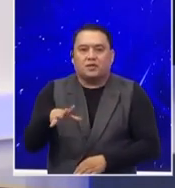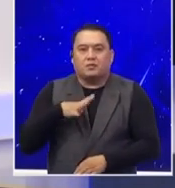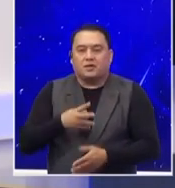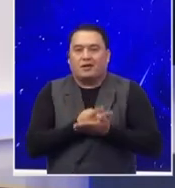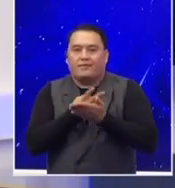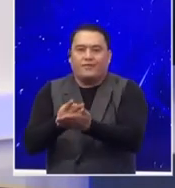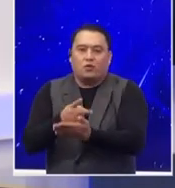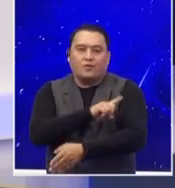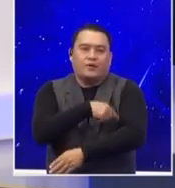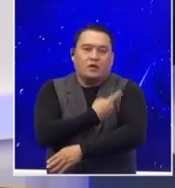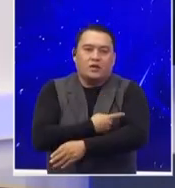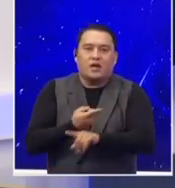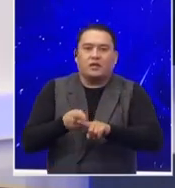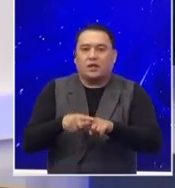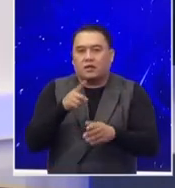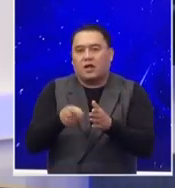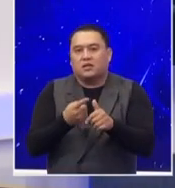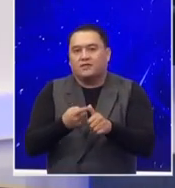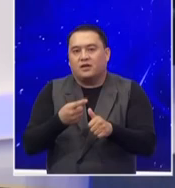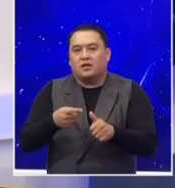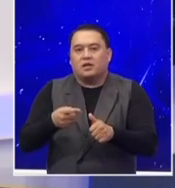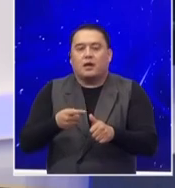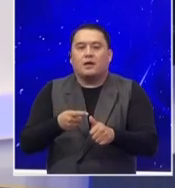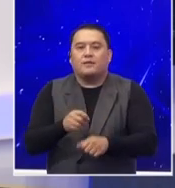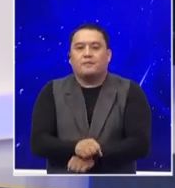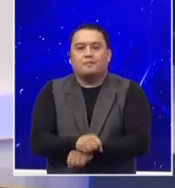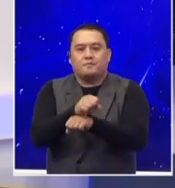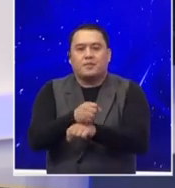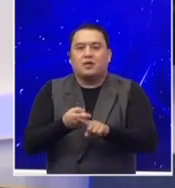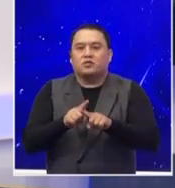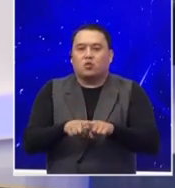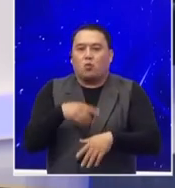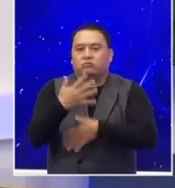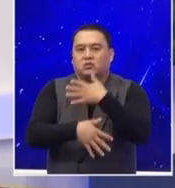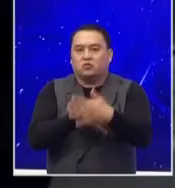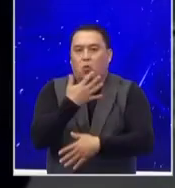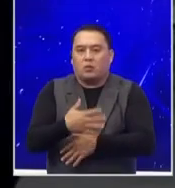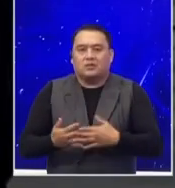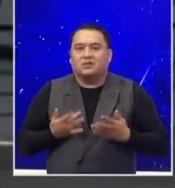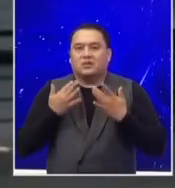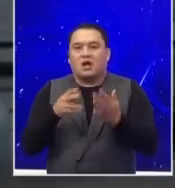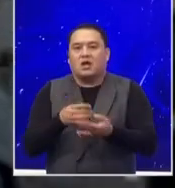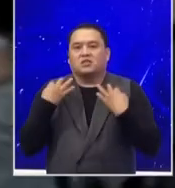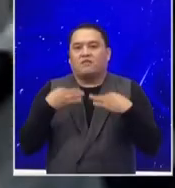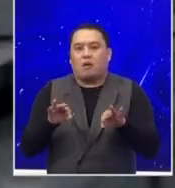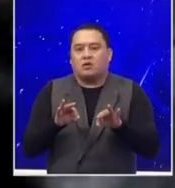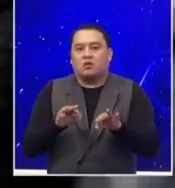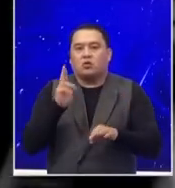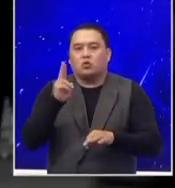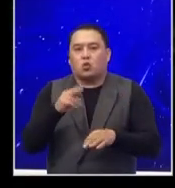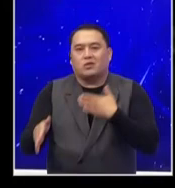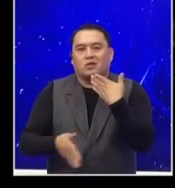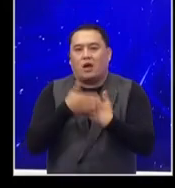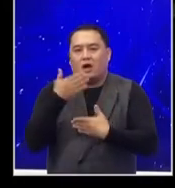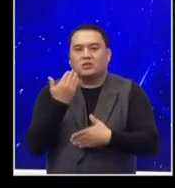были госпитализированы. Эти цифры называет киргизский Минздрав. На стихийном митинге манифестанты потребовали освободить тех, кого